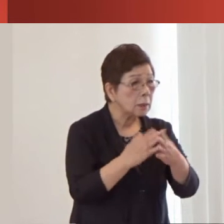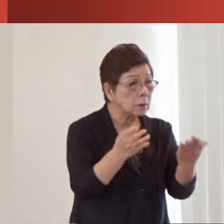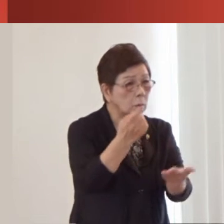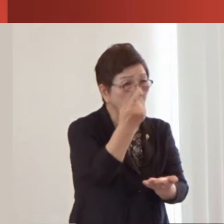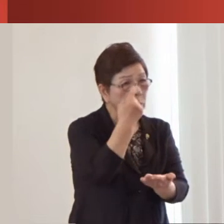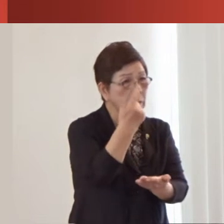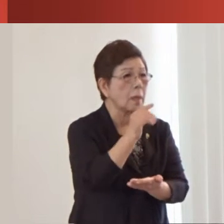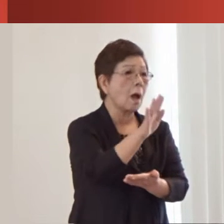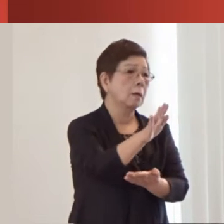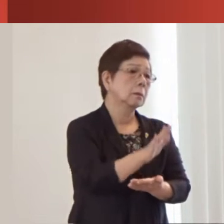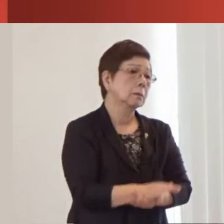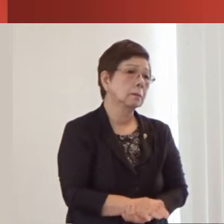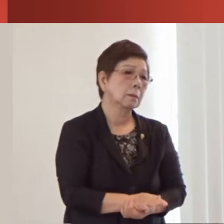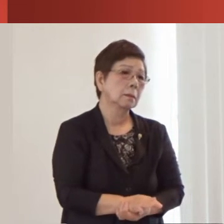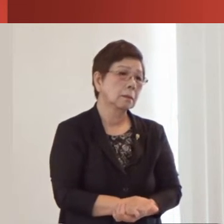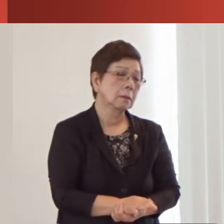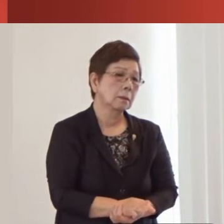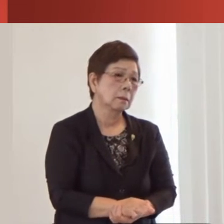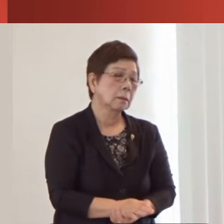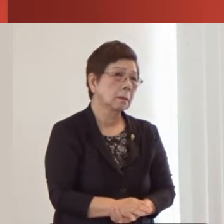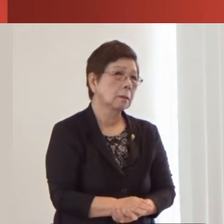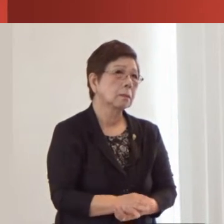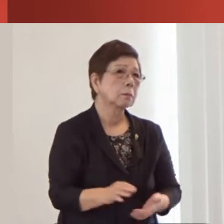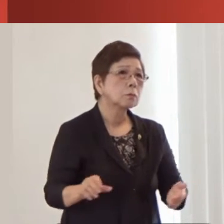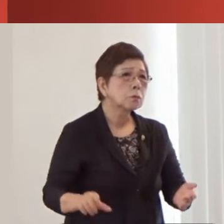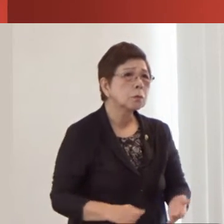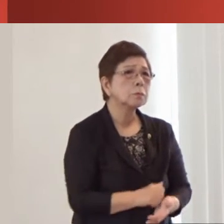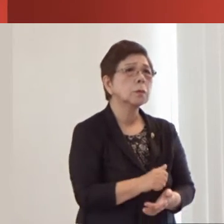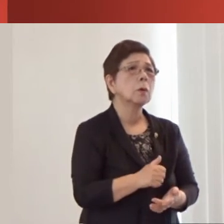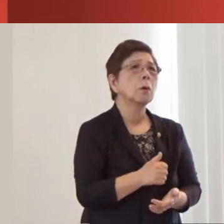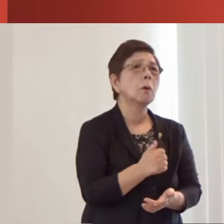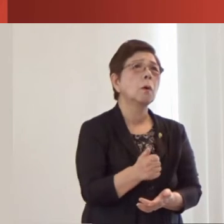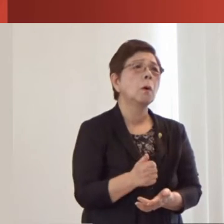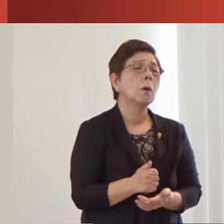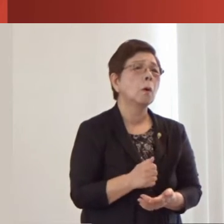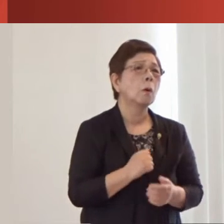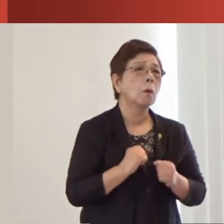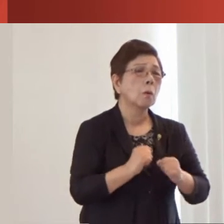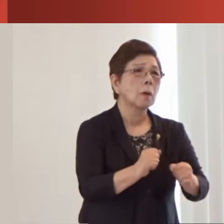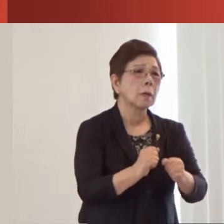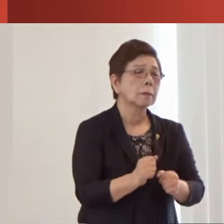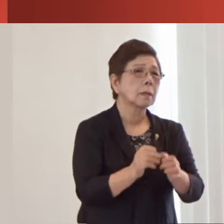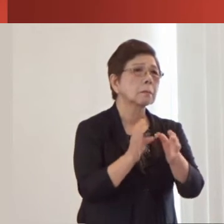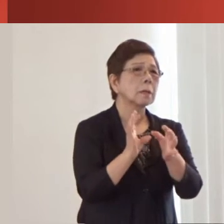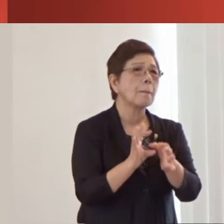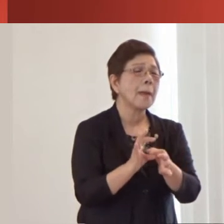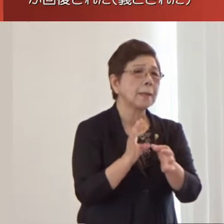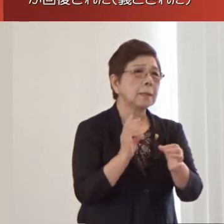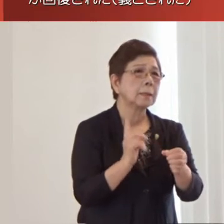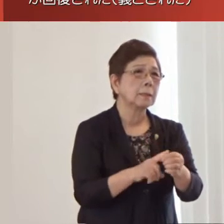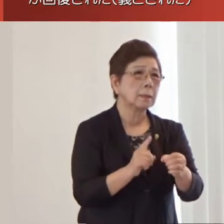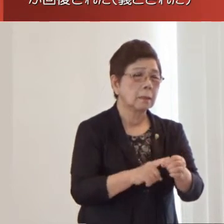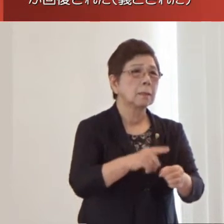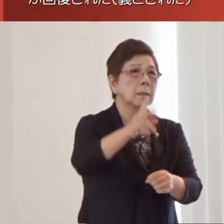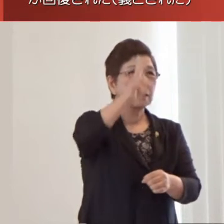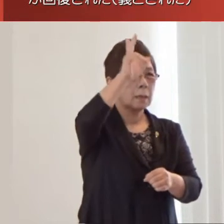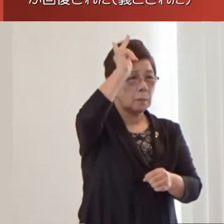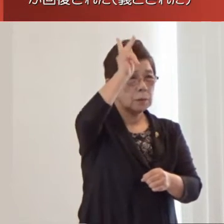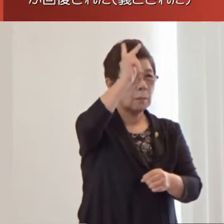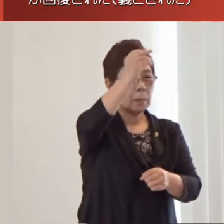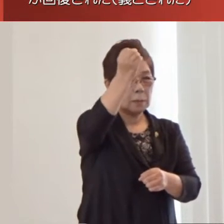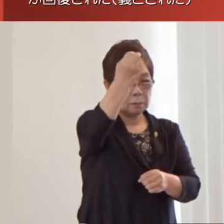犯して神の栄光を受けられなくなっているんです。これが人間の本来の姿です。